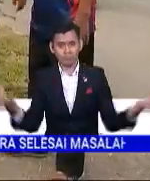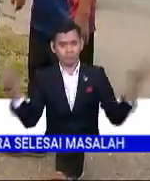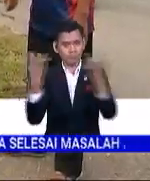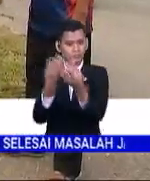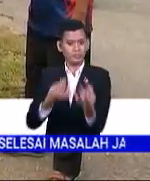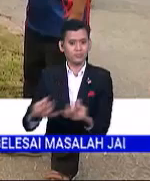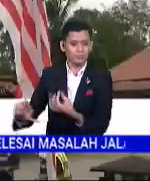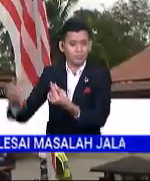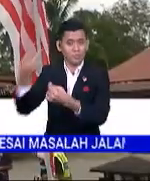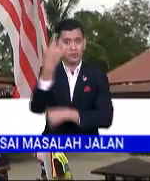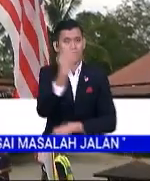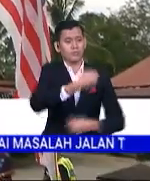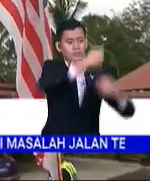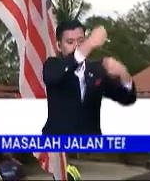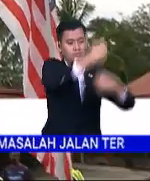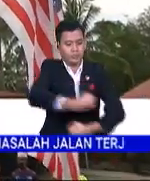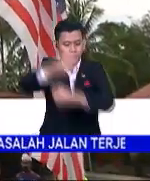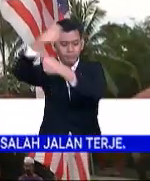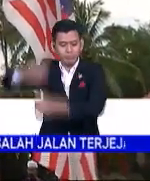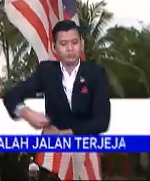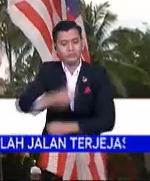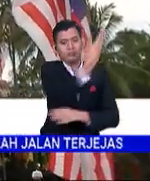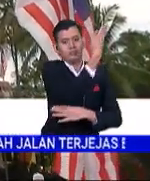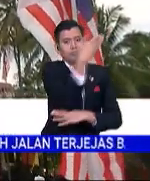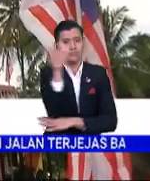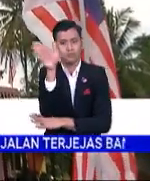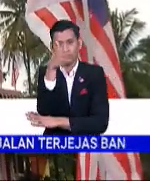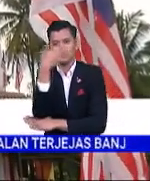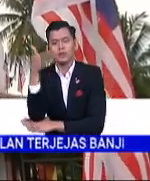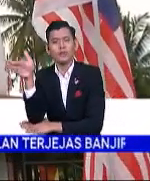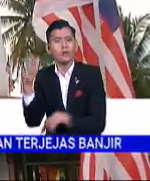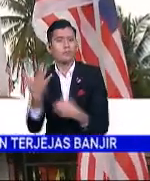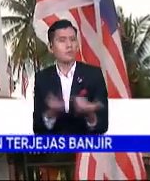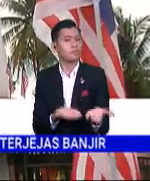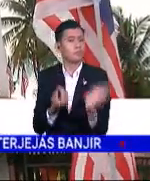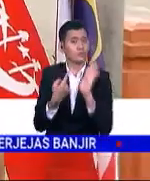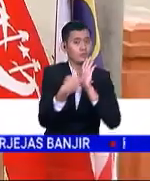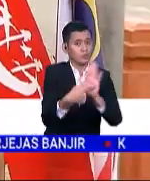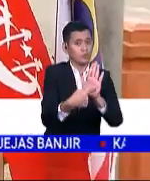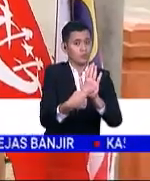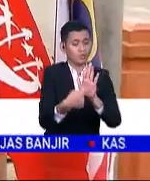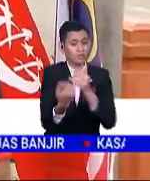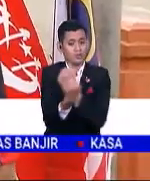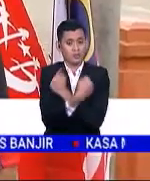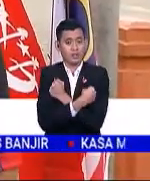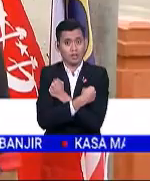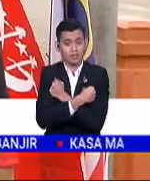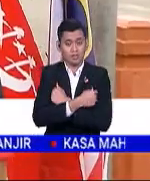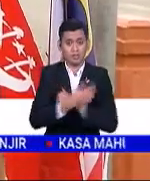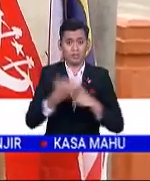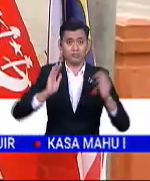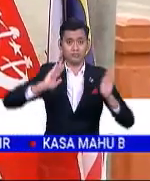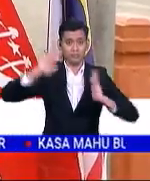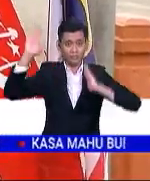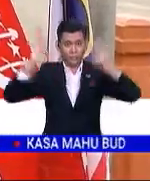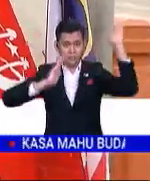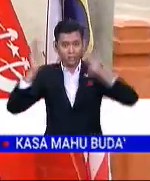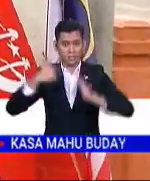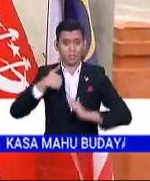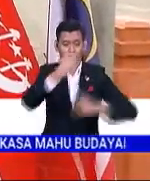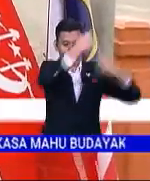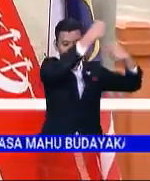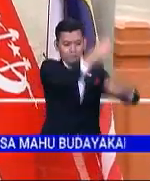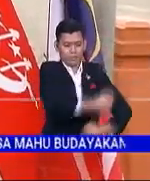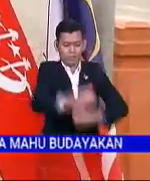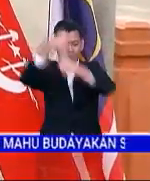adalah tanda sokongan dan bukti kasih kepada kemerdekaan yang dikecapi. Kita memancak di sekeliling kawasan masjid dan